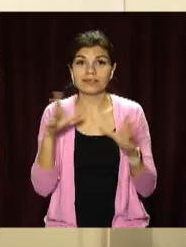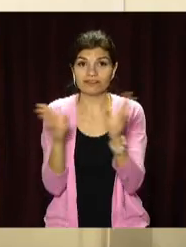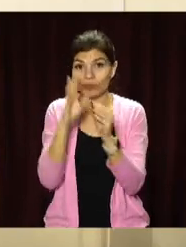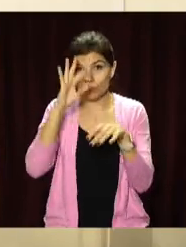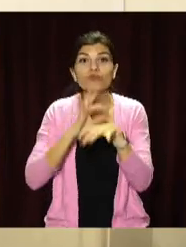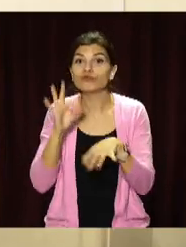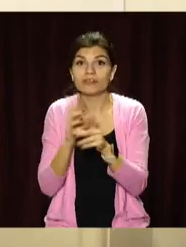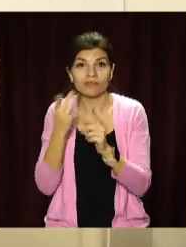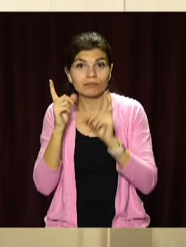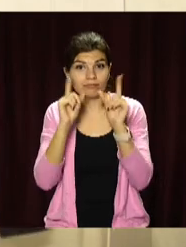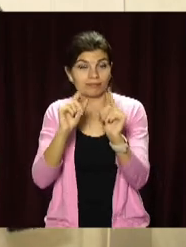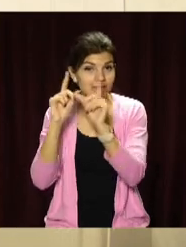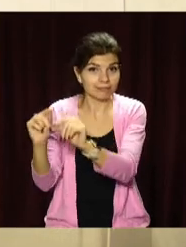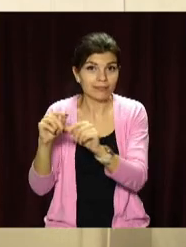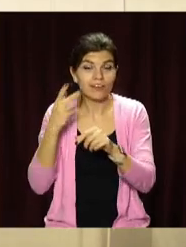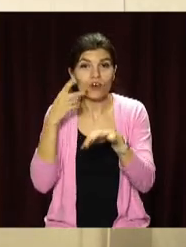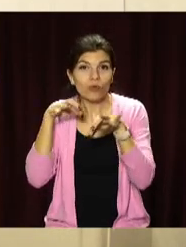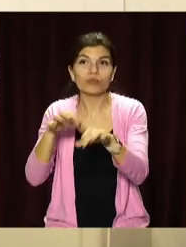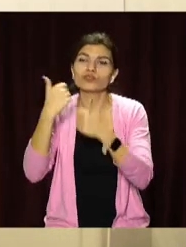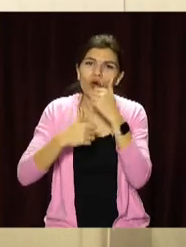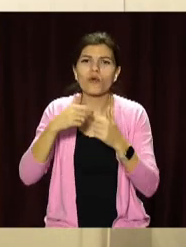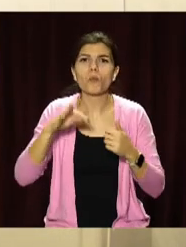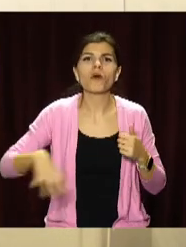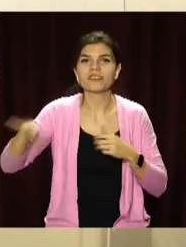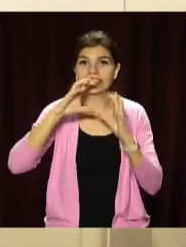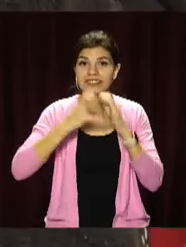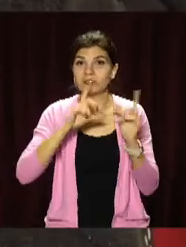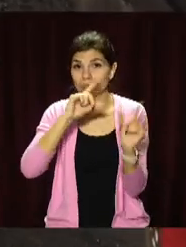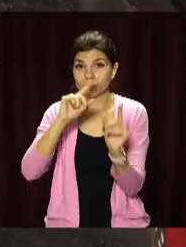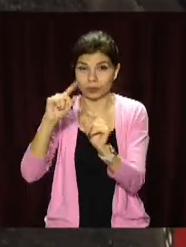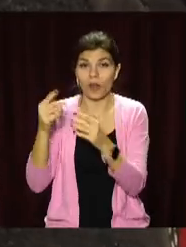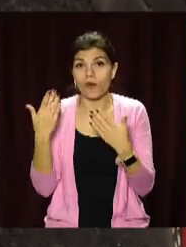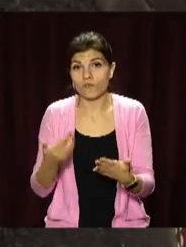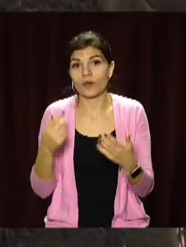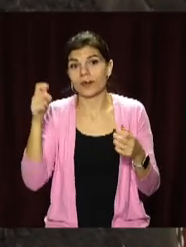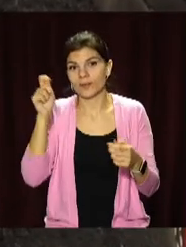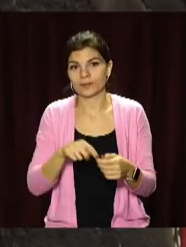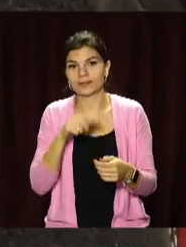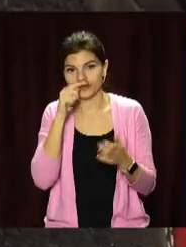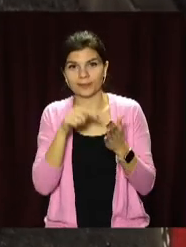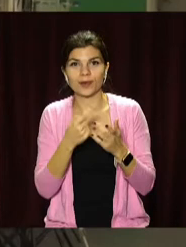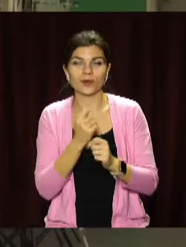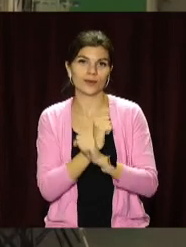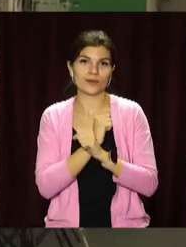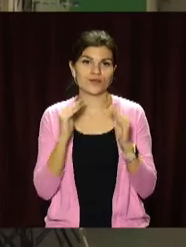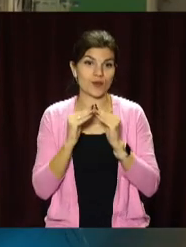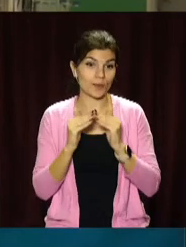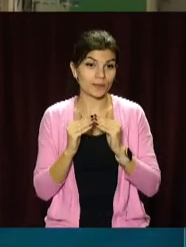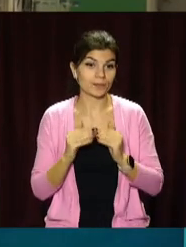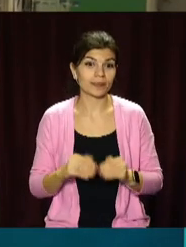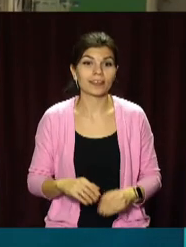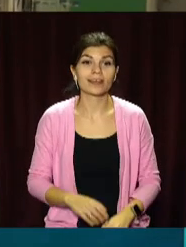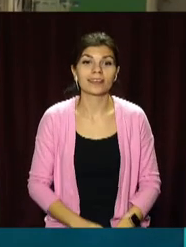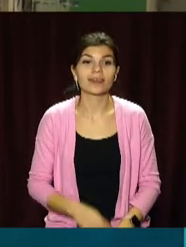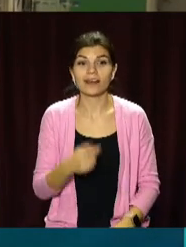на колесах, тренувальні збори, змагання по всьому світові. Нарешті вдома з'явився час перевести дух. Вона